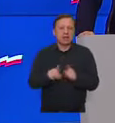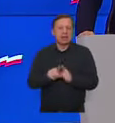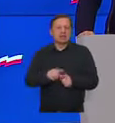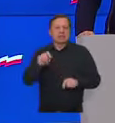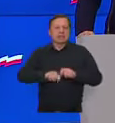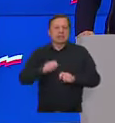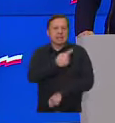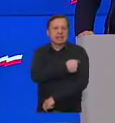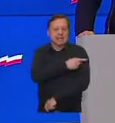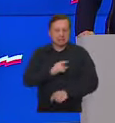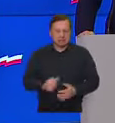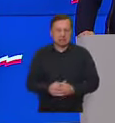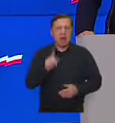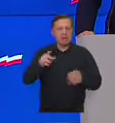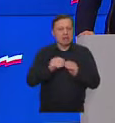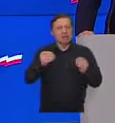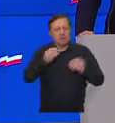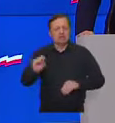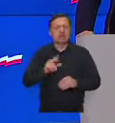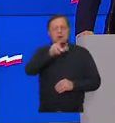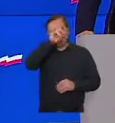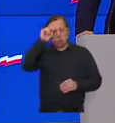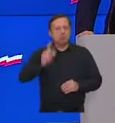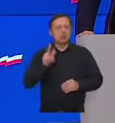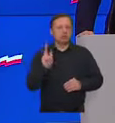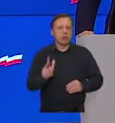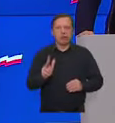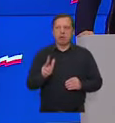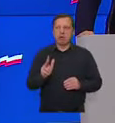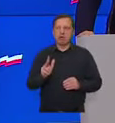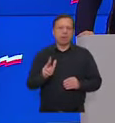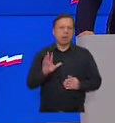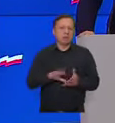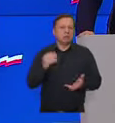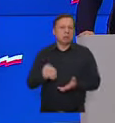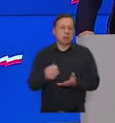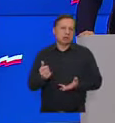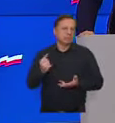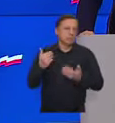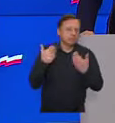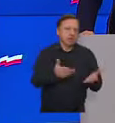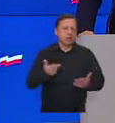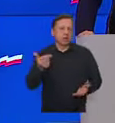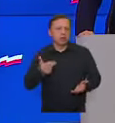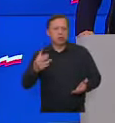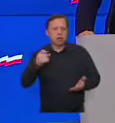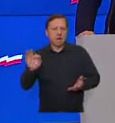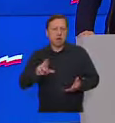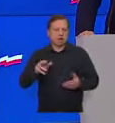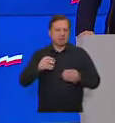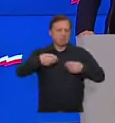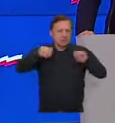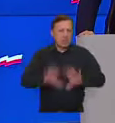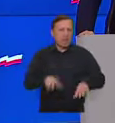sanitarnej. Ale także szerzej, to ludzie, którzy są dostawcami naszych różnych towarów na półki sklepowe,